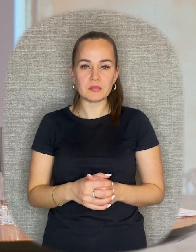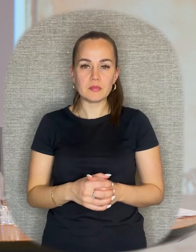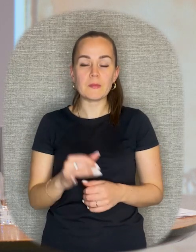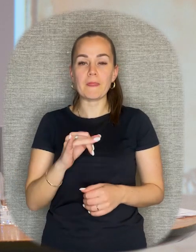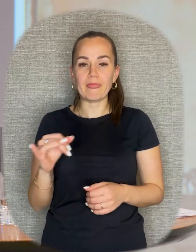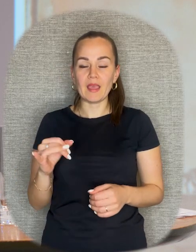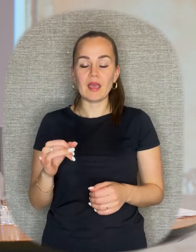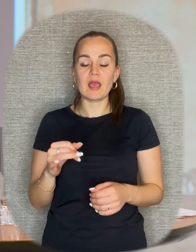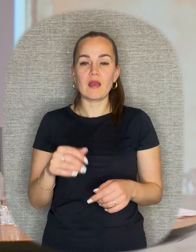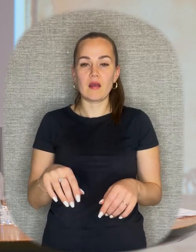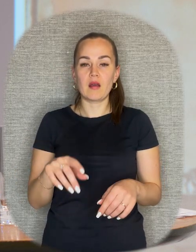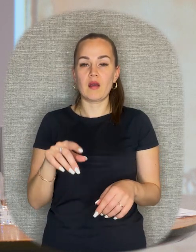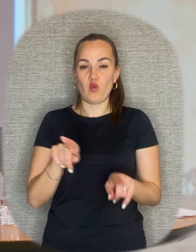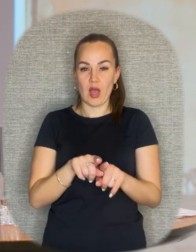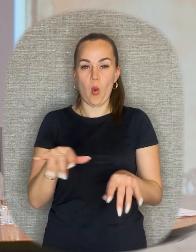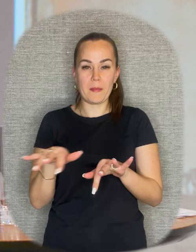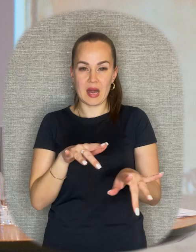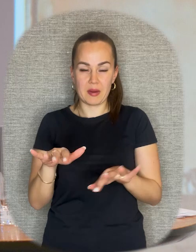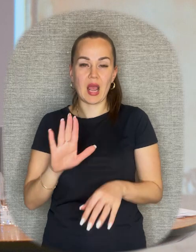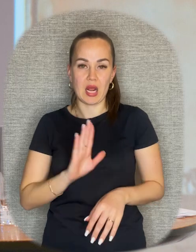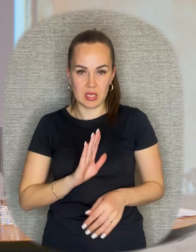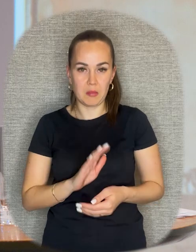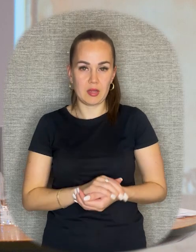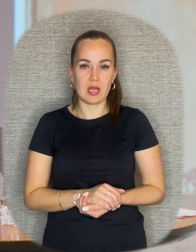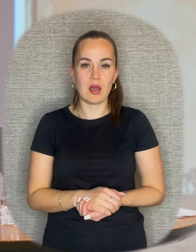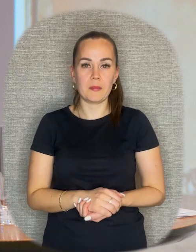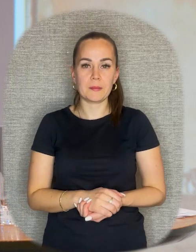дальнейшем Ну и вот в числе таких реконструктивных